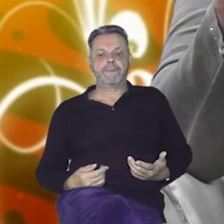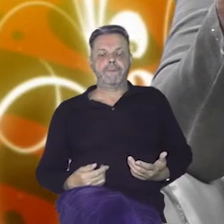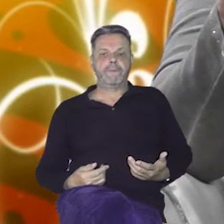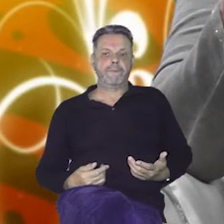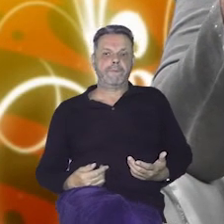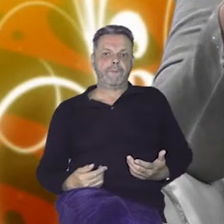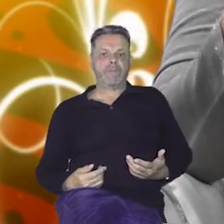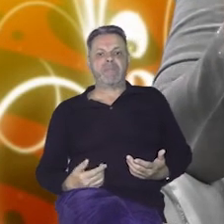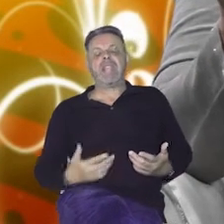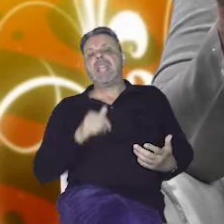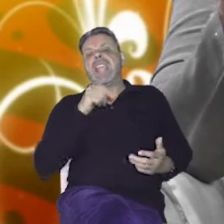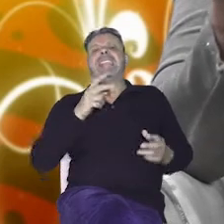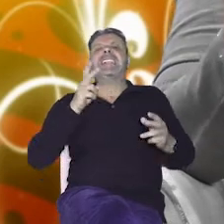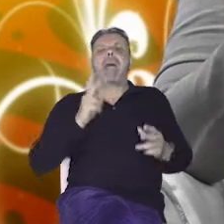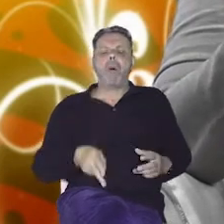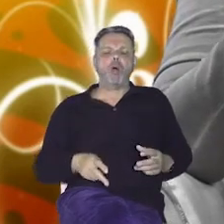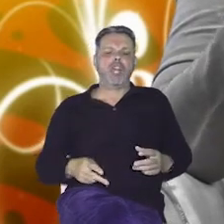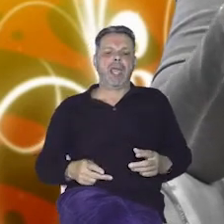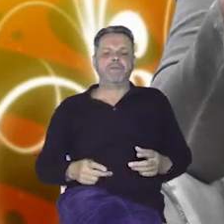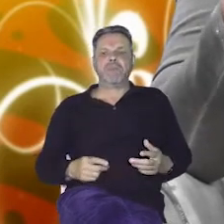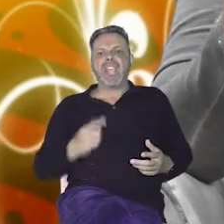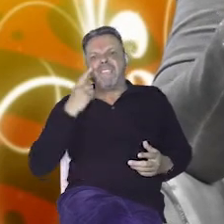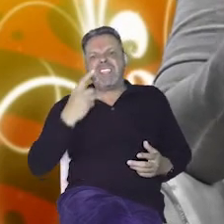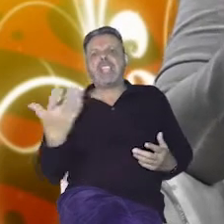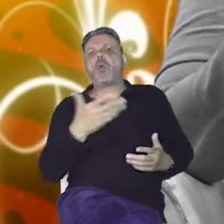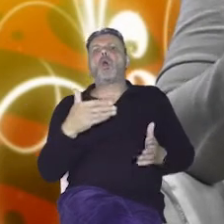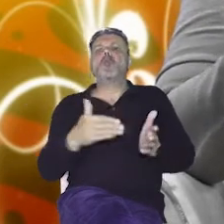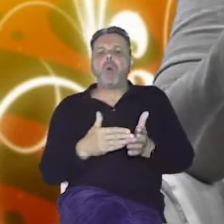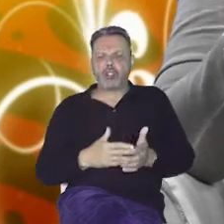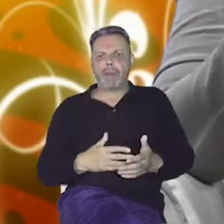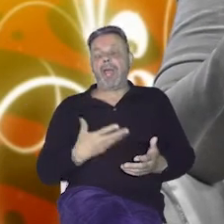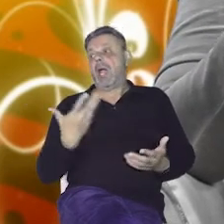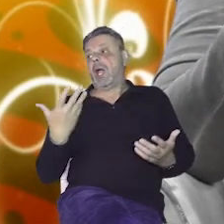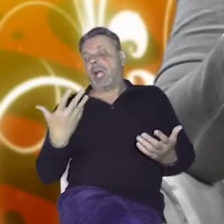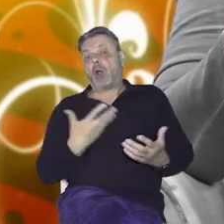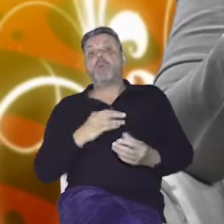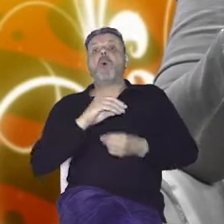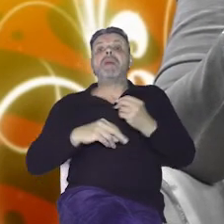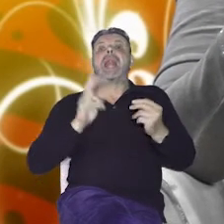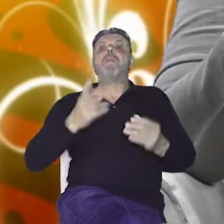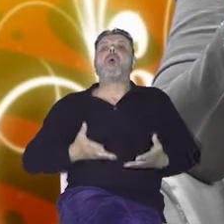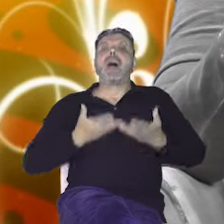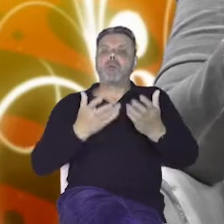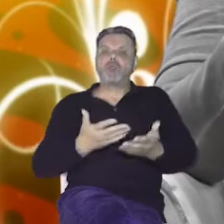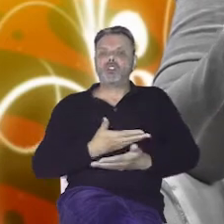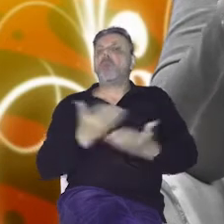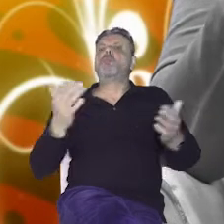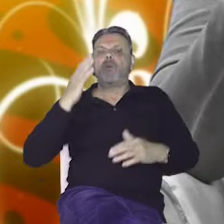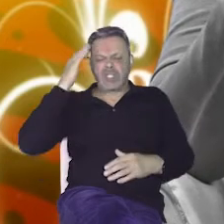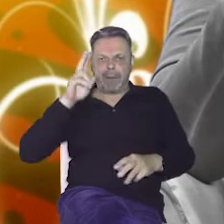na neki način vidjeti koje su njegove potrebe, da mu obitelj može pružiti svu moguću skrb i